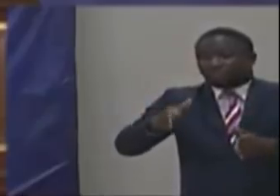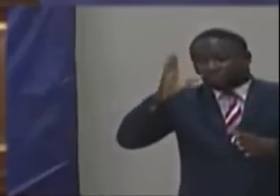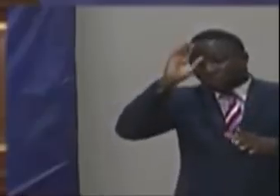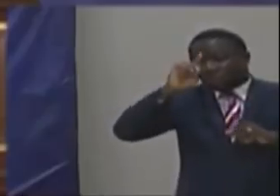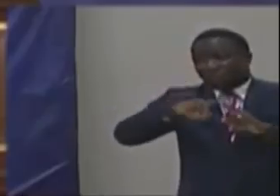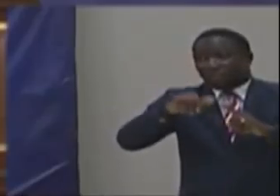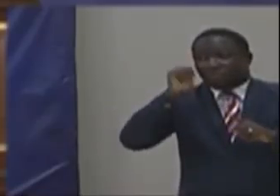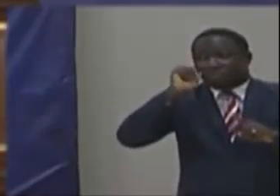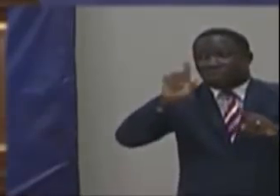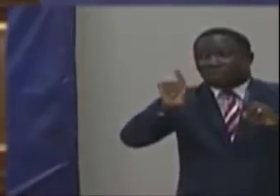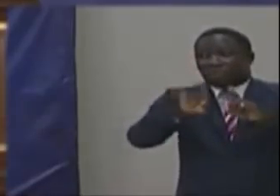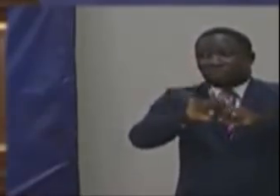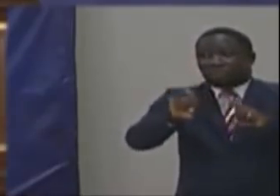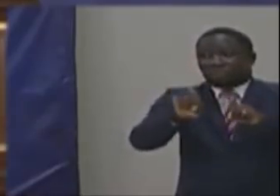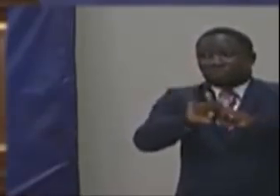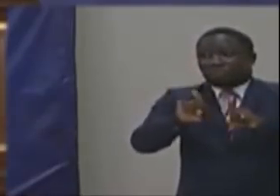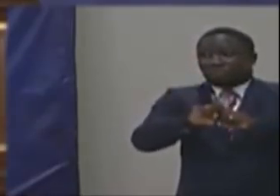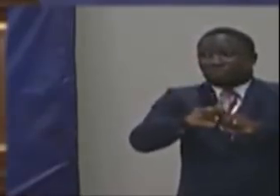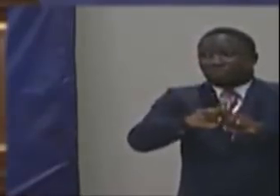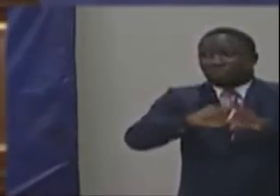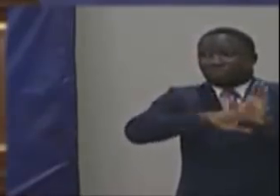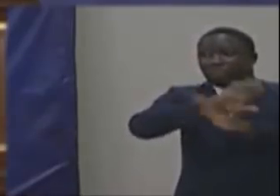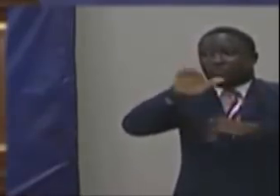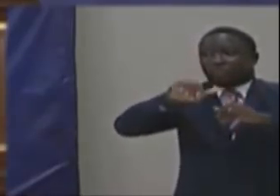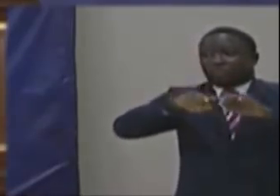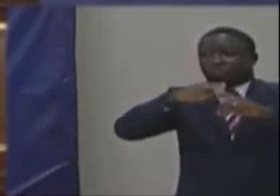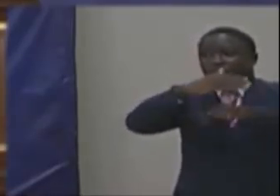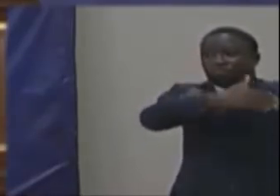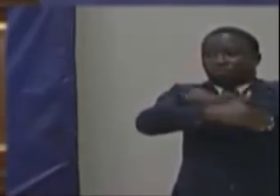frère Maxime, dans quatre coins pays.